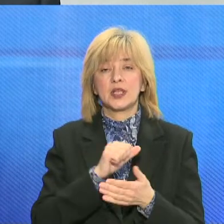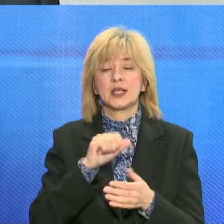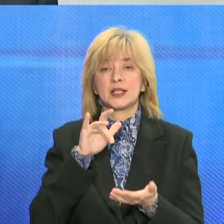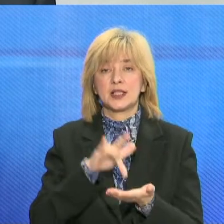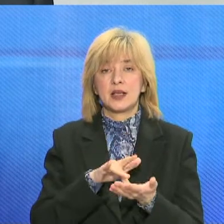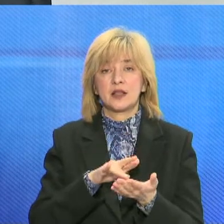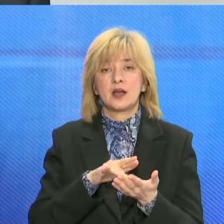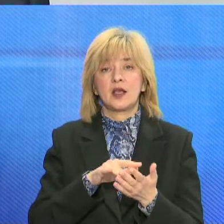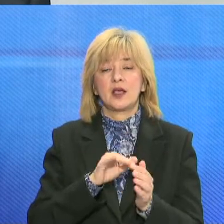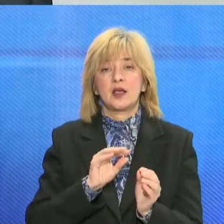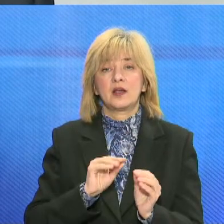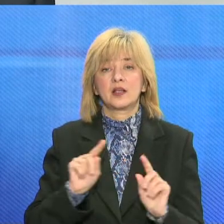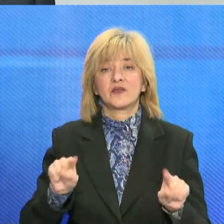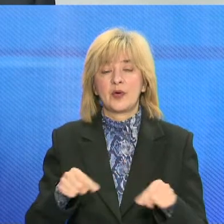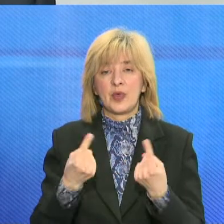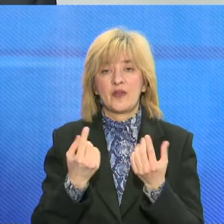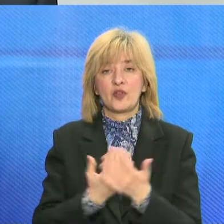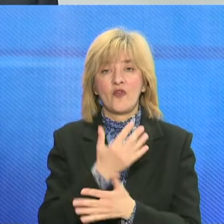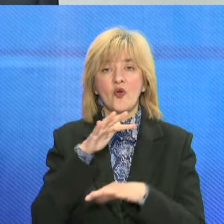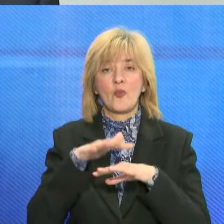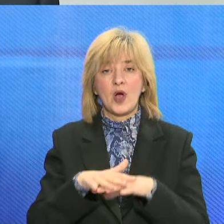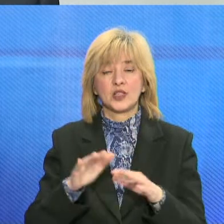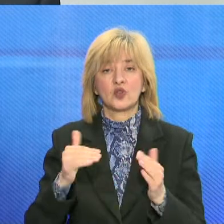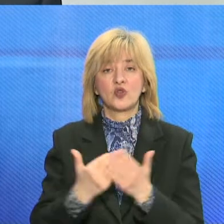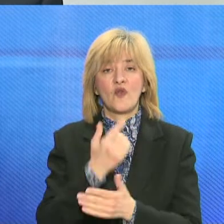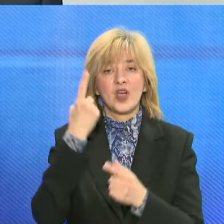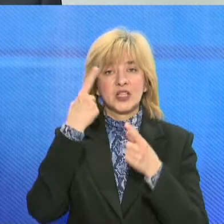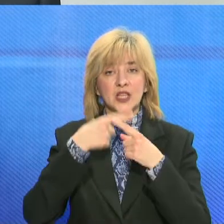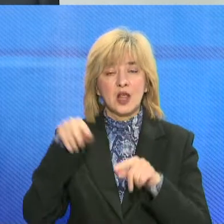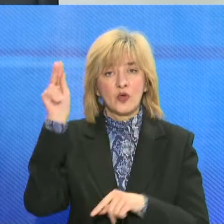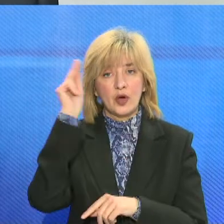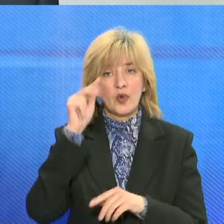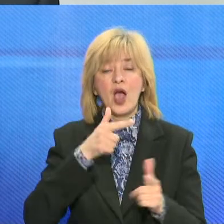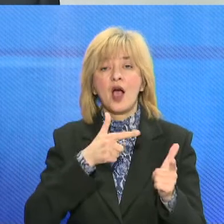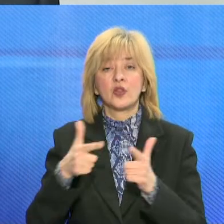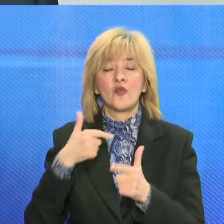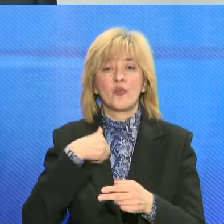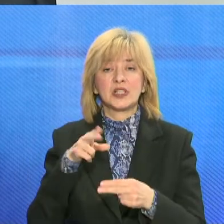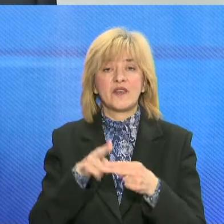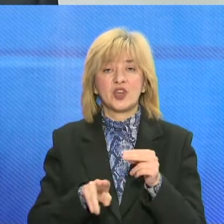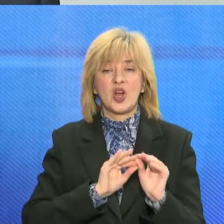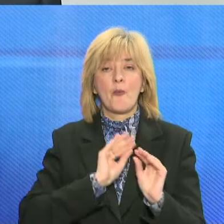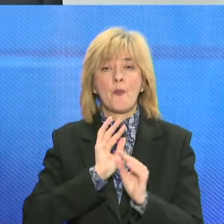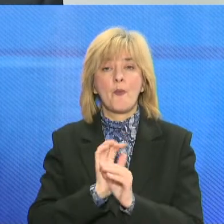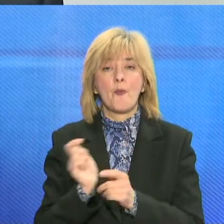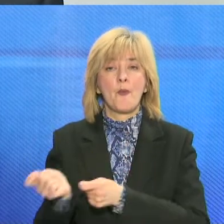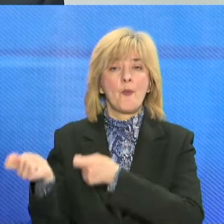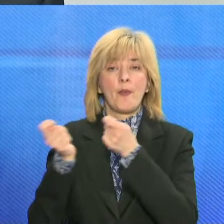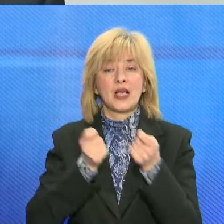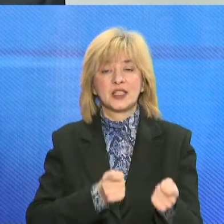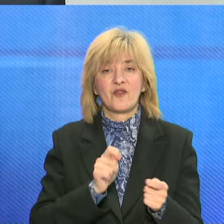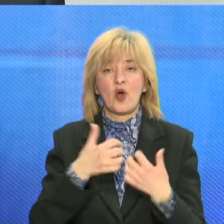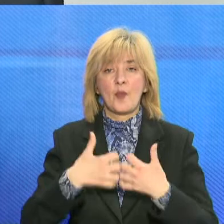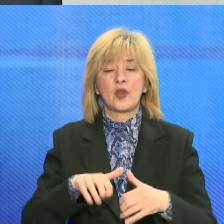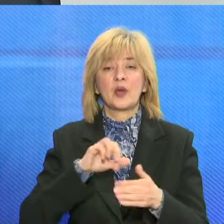современных технологий в этом обучении. Поэтому он готов, мы завершаем поставку оборудования и предполагаем где-то к